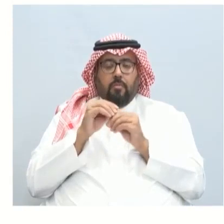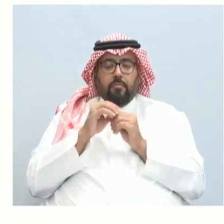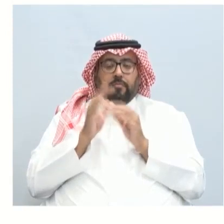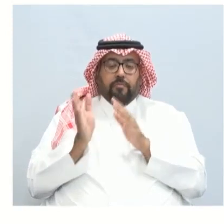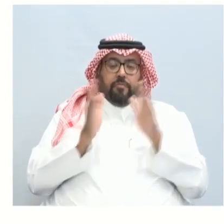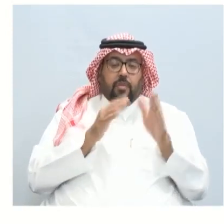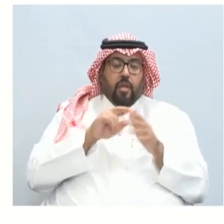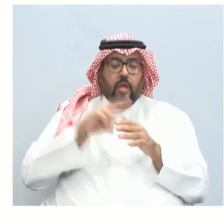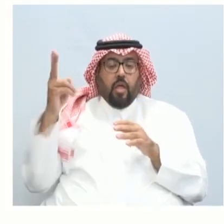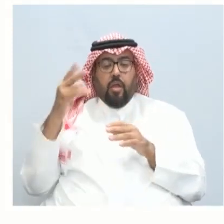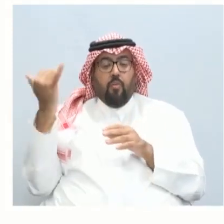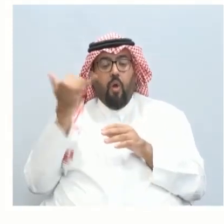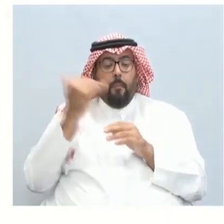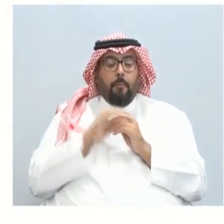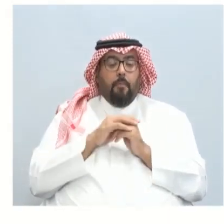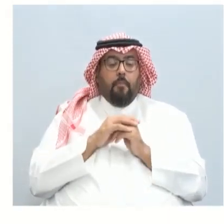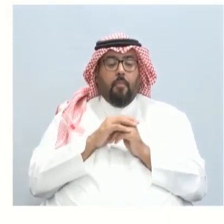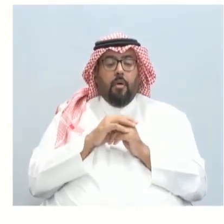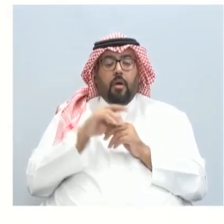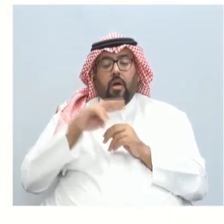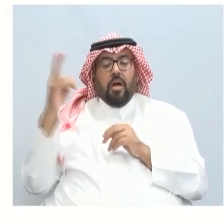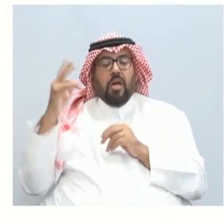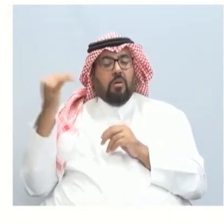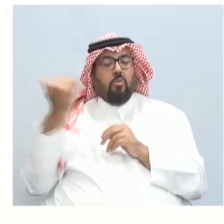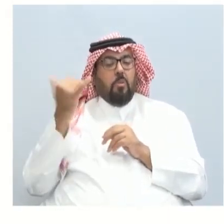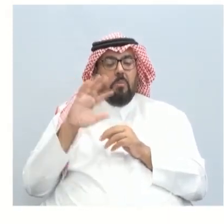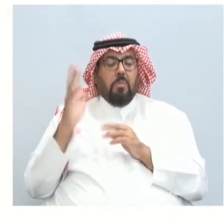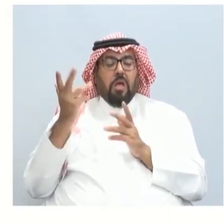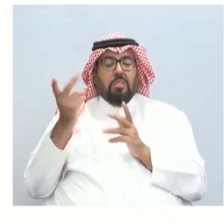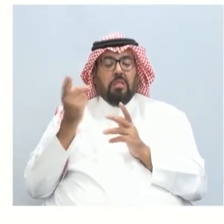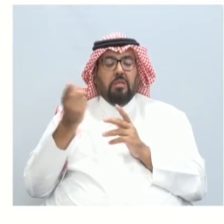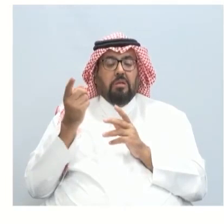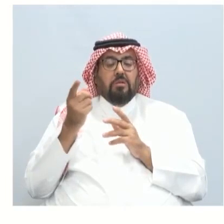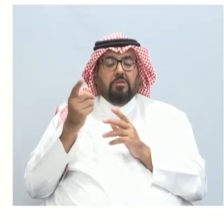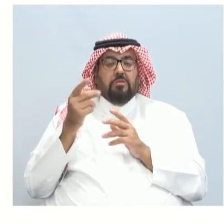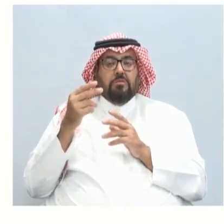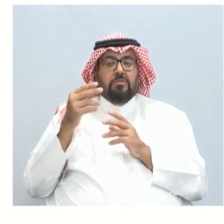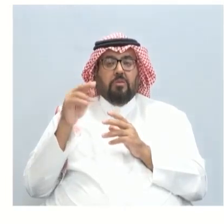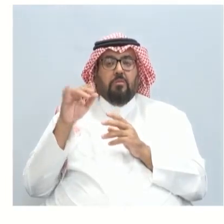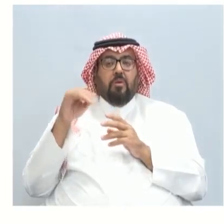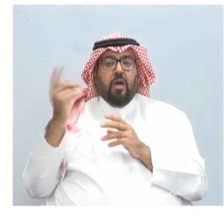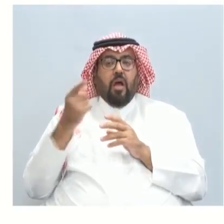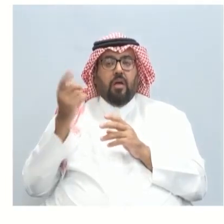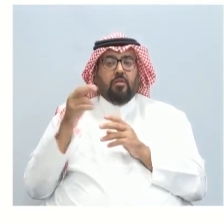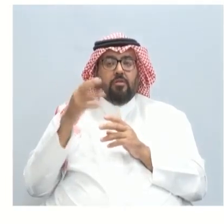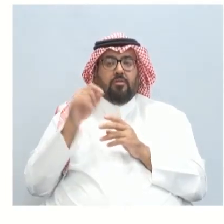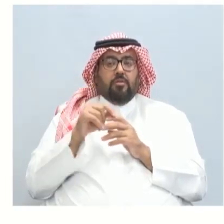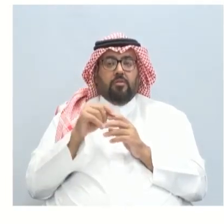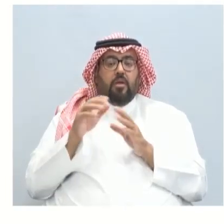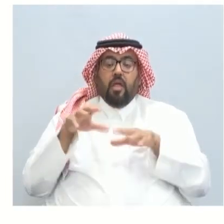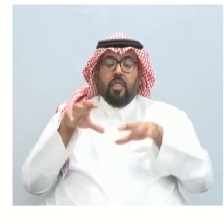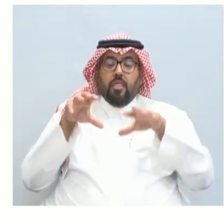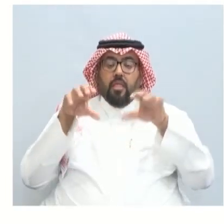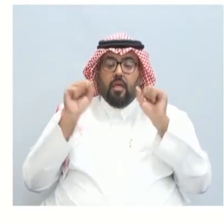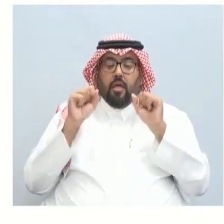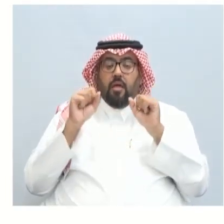الغير مهم ايضا ممتازين هناك اعمال غير مهمه وغير عاجله اي بمعنى حينما ننتهي